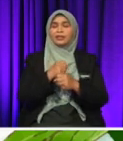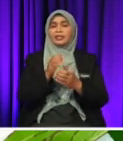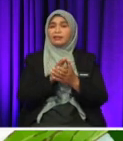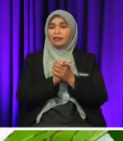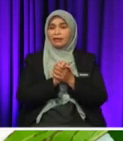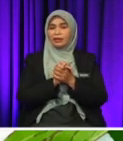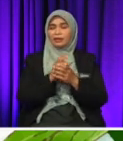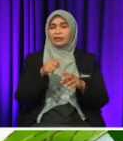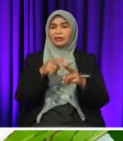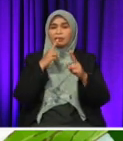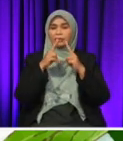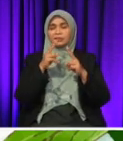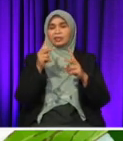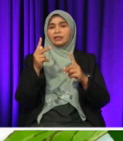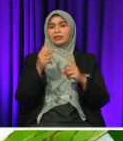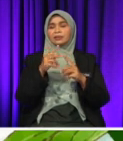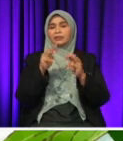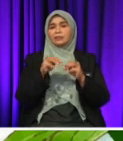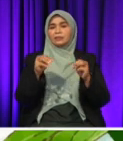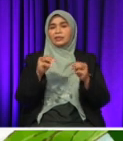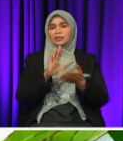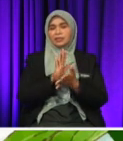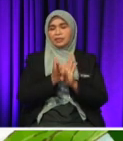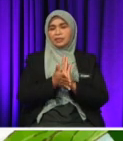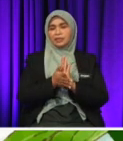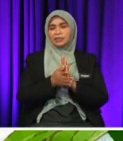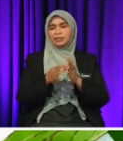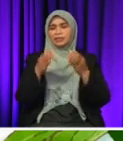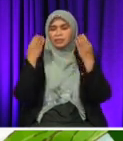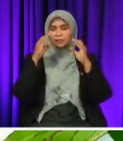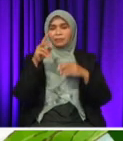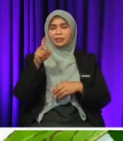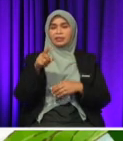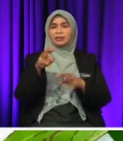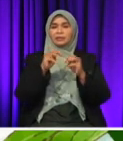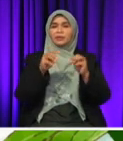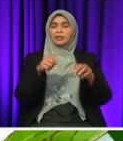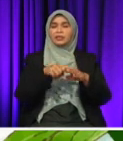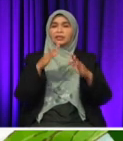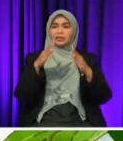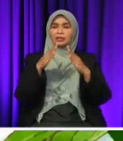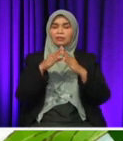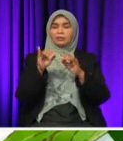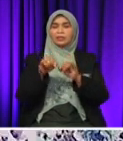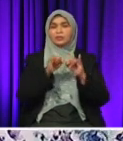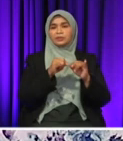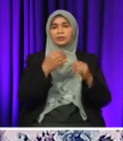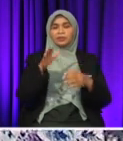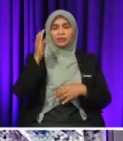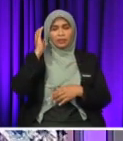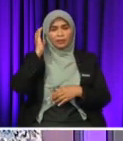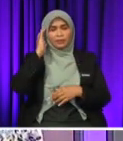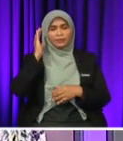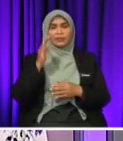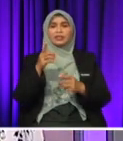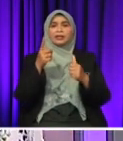Cikgu pasti murid-murid di rumah juga tahu tentang bentuk asas saja jadi mari kita ulangi bersama-sama bentuk asah saja nih